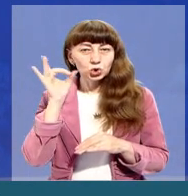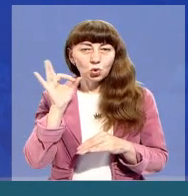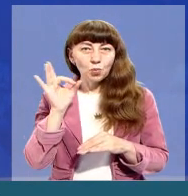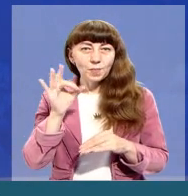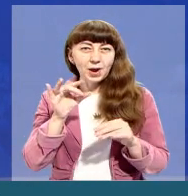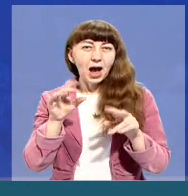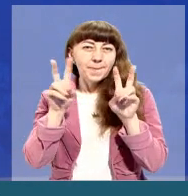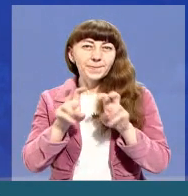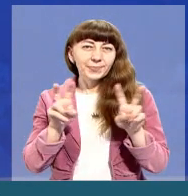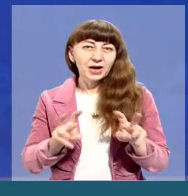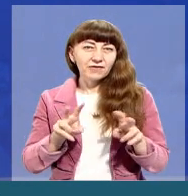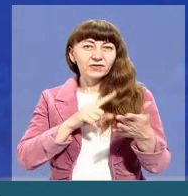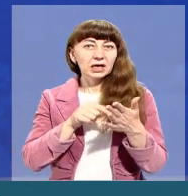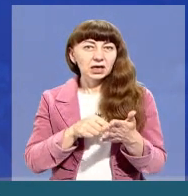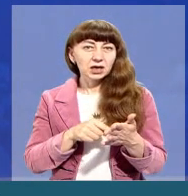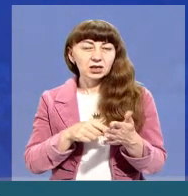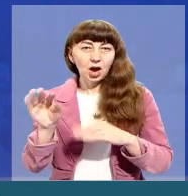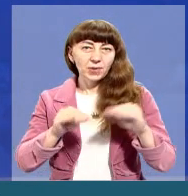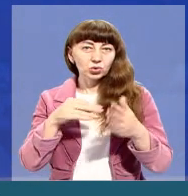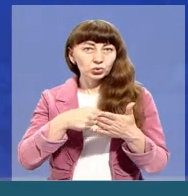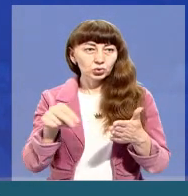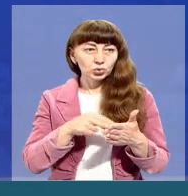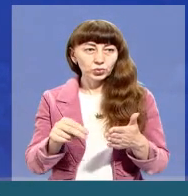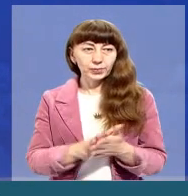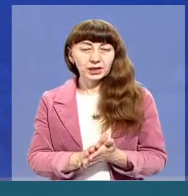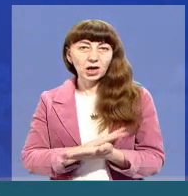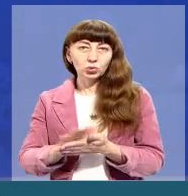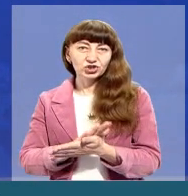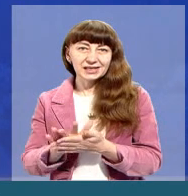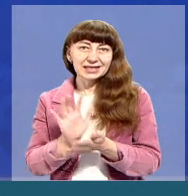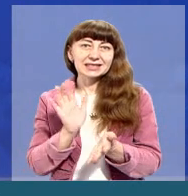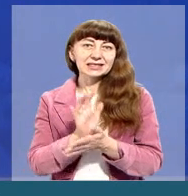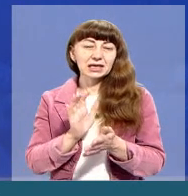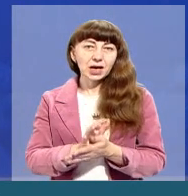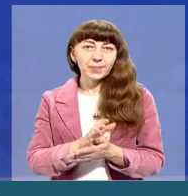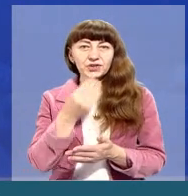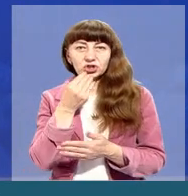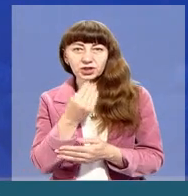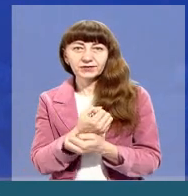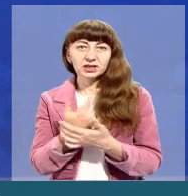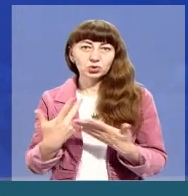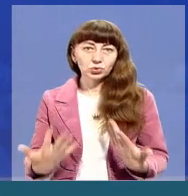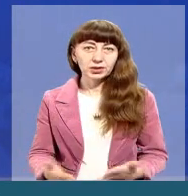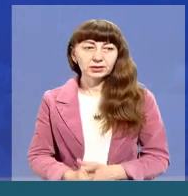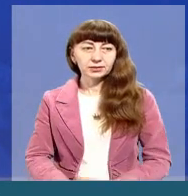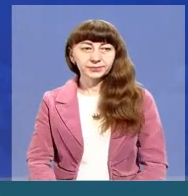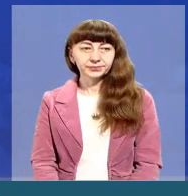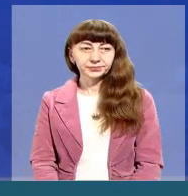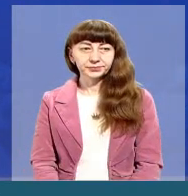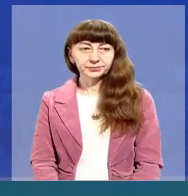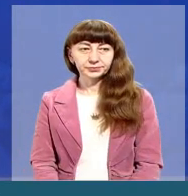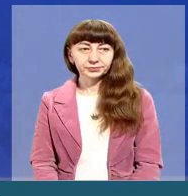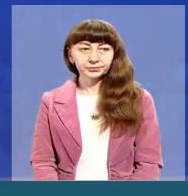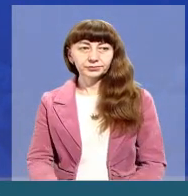пилотного проекта по утилизации и переработке биологических отходов, в том числе пищевых и органических отходов, методом компостирования в